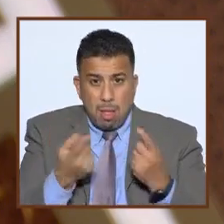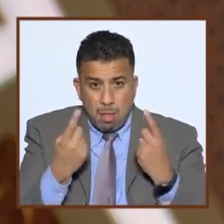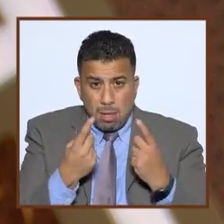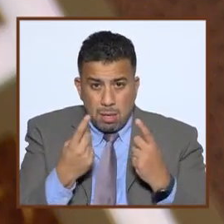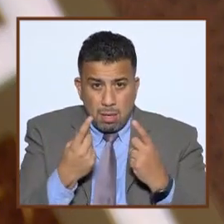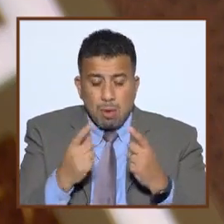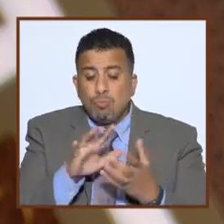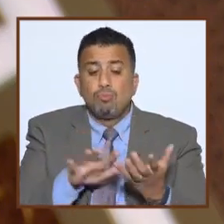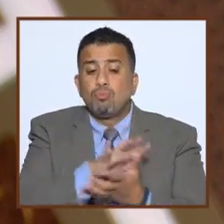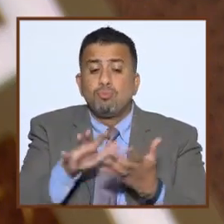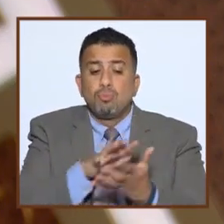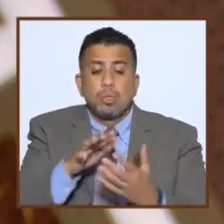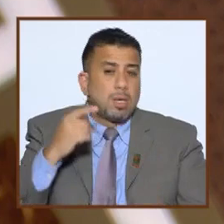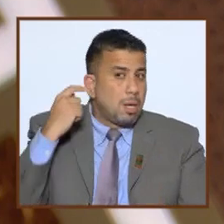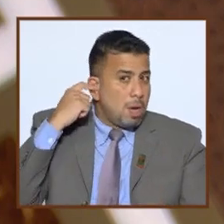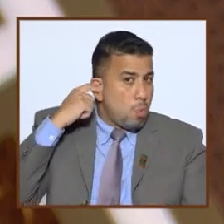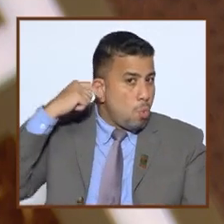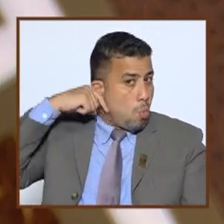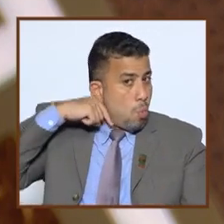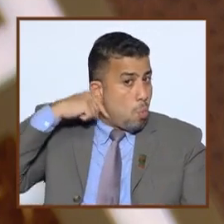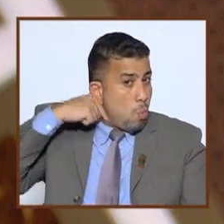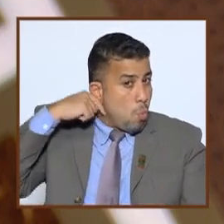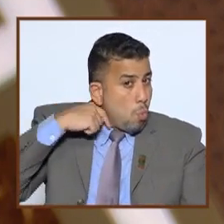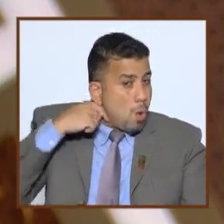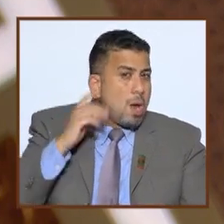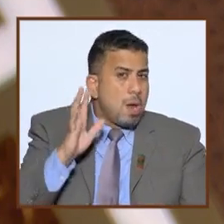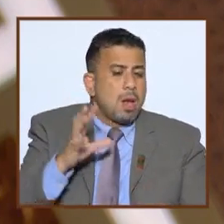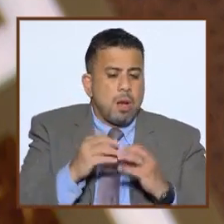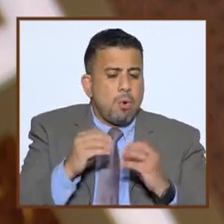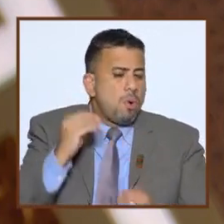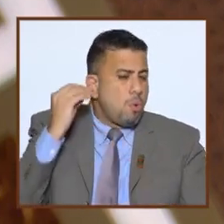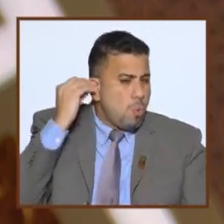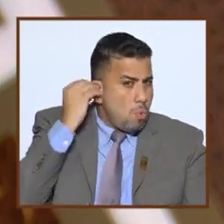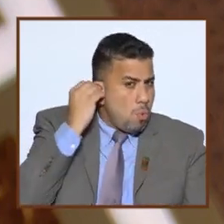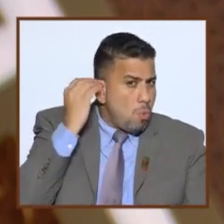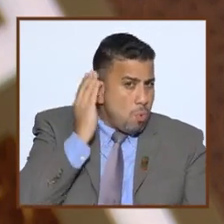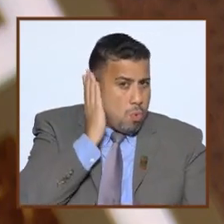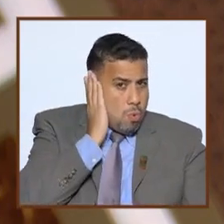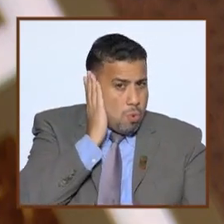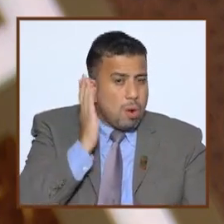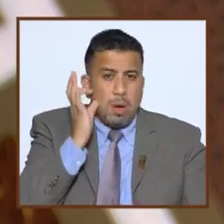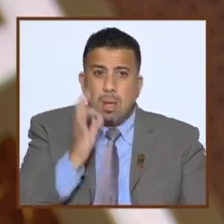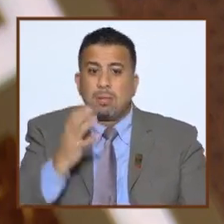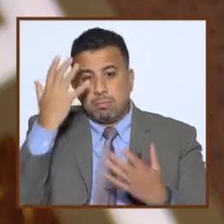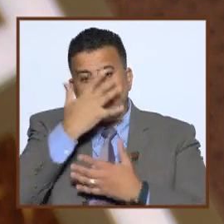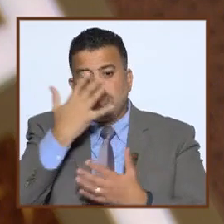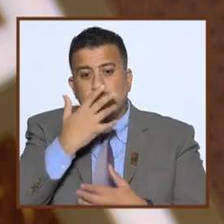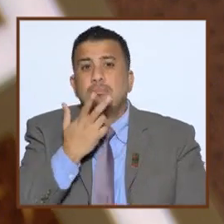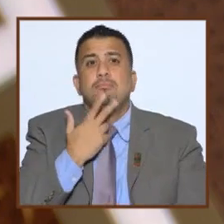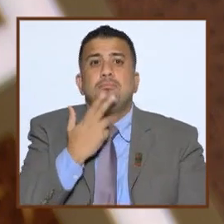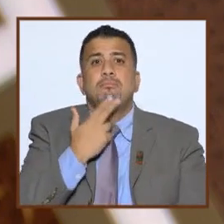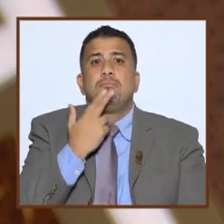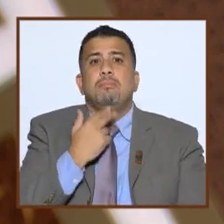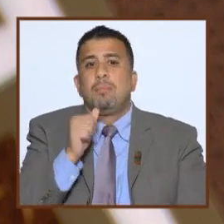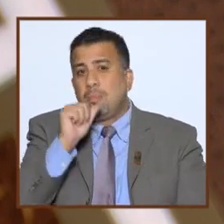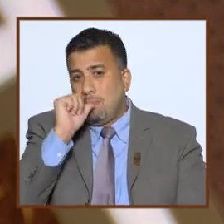داخليه المشكله في الطبله المشكله في باطن الاذن مثلا يجب عليها ان تغسل ويجب عليها ان